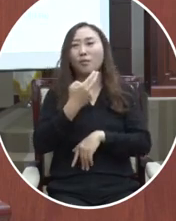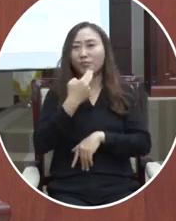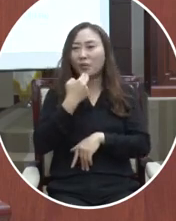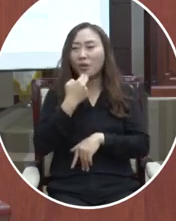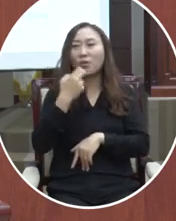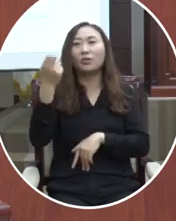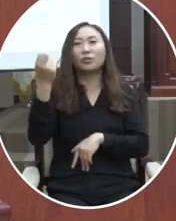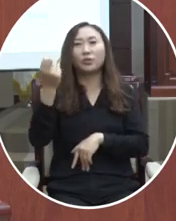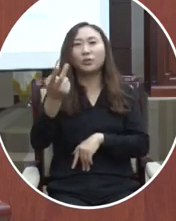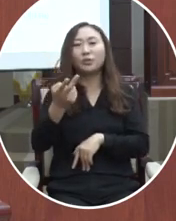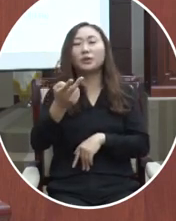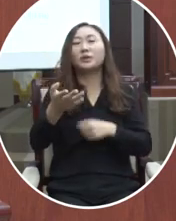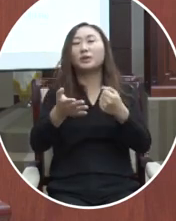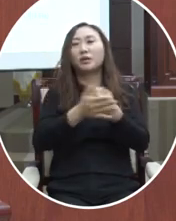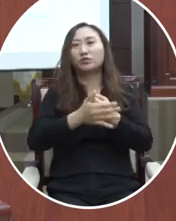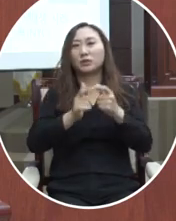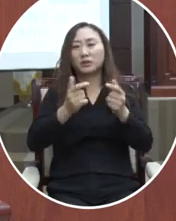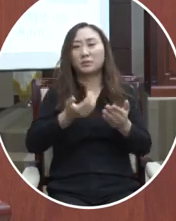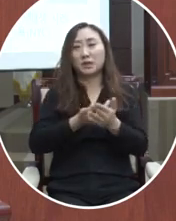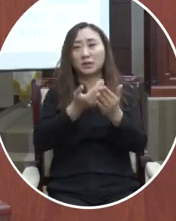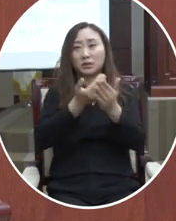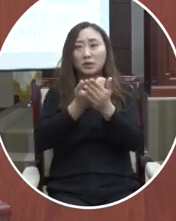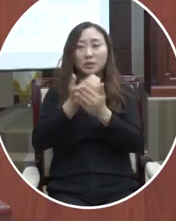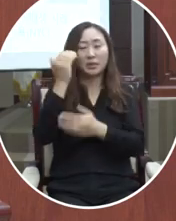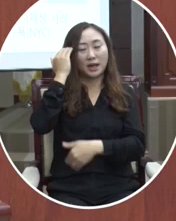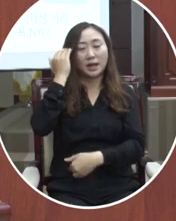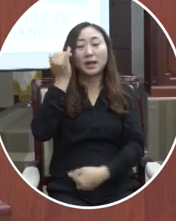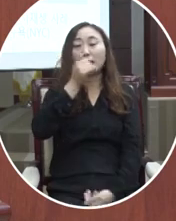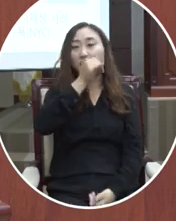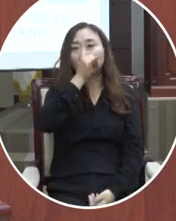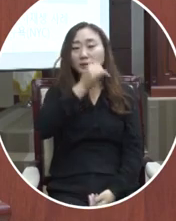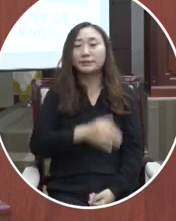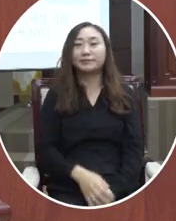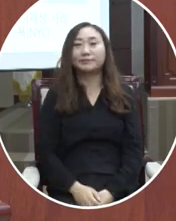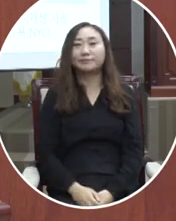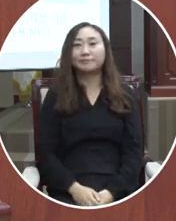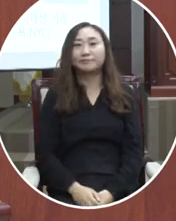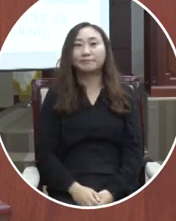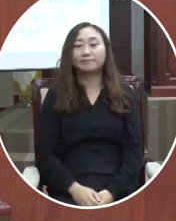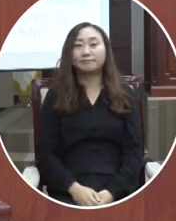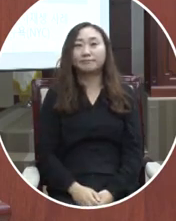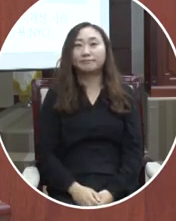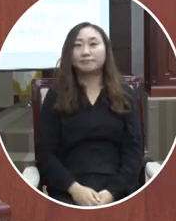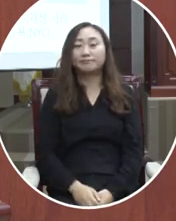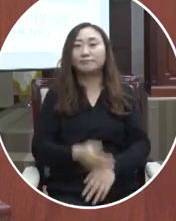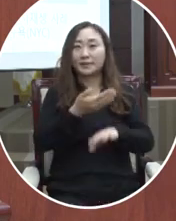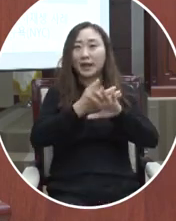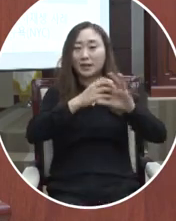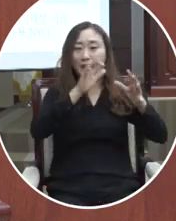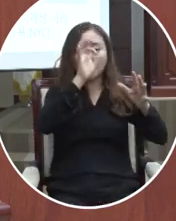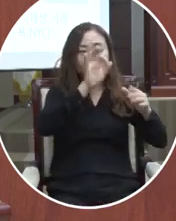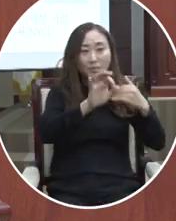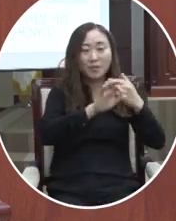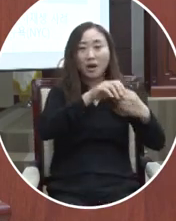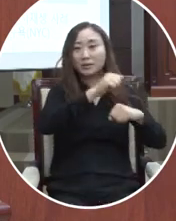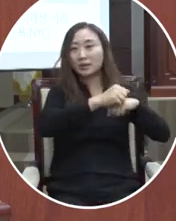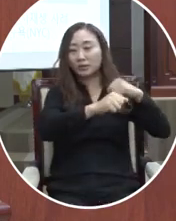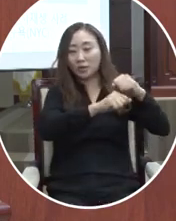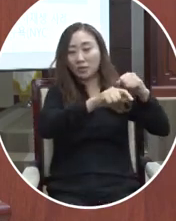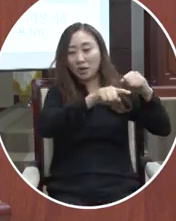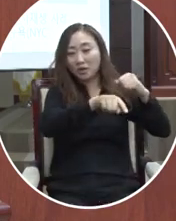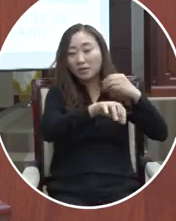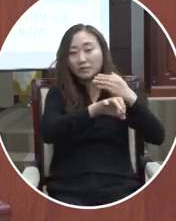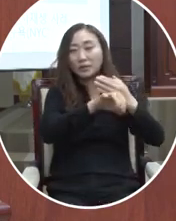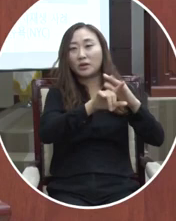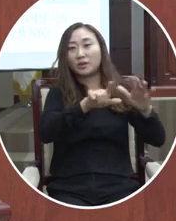가로막아 지역 발전에 걸림돌이 되고 있습니다. 예국 사례를 보면 뉴욕은 대규모 차량 기지 및 철도의